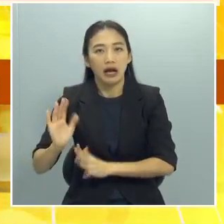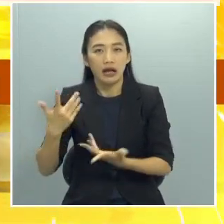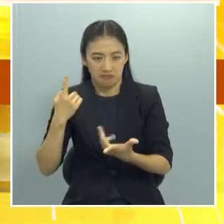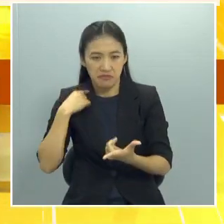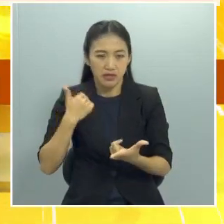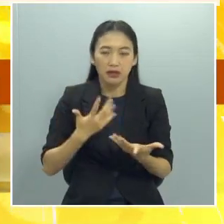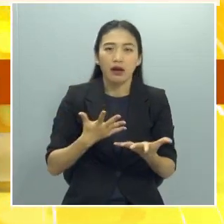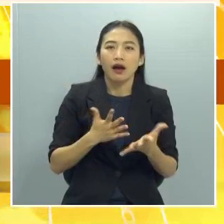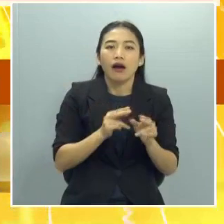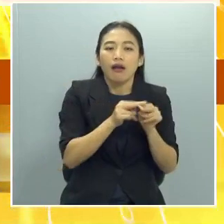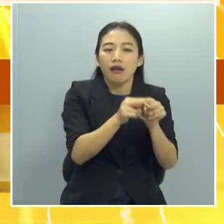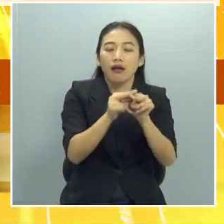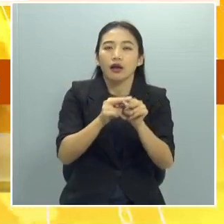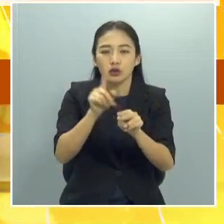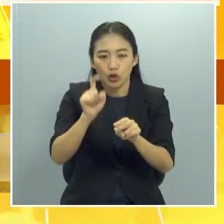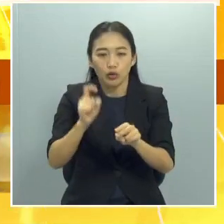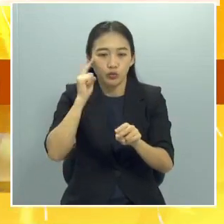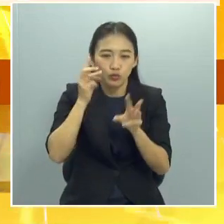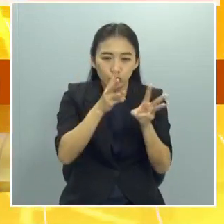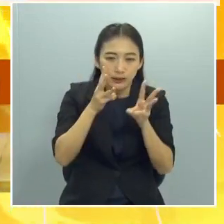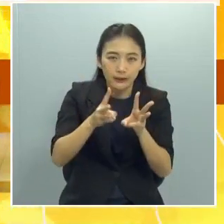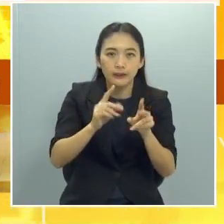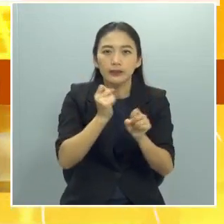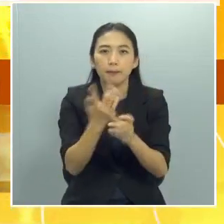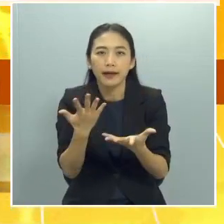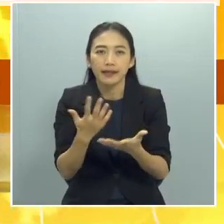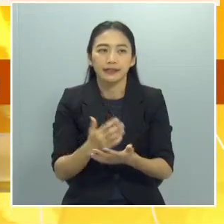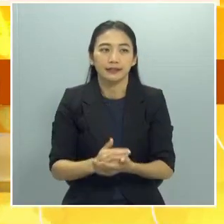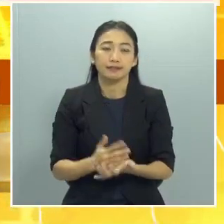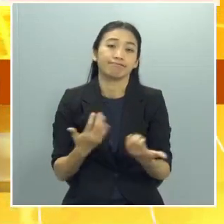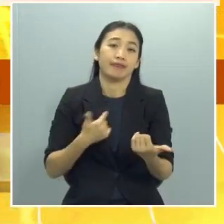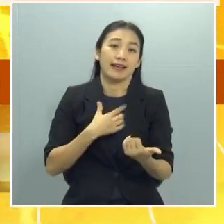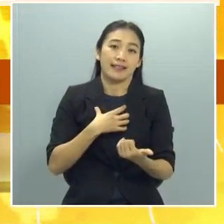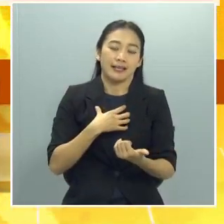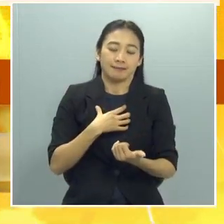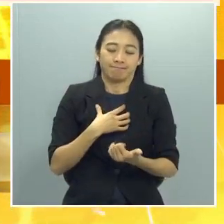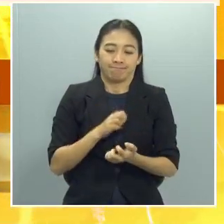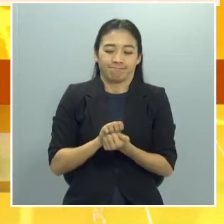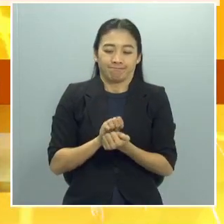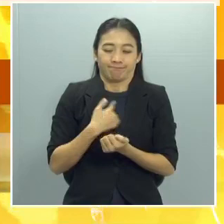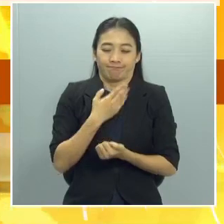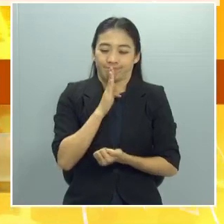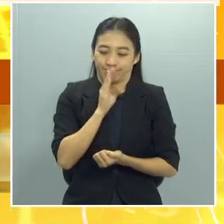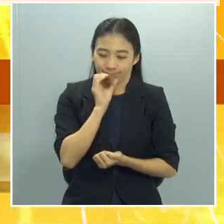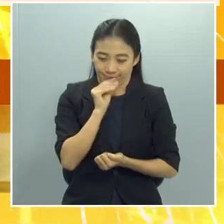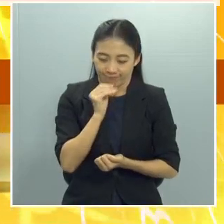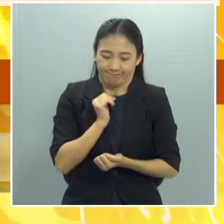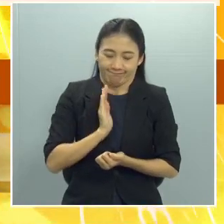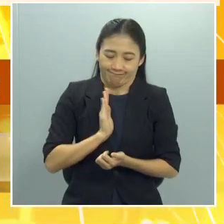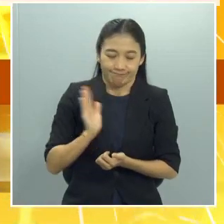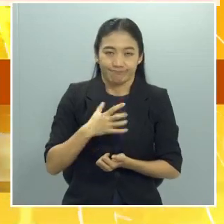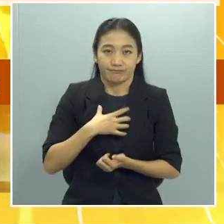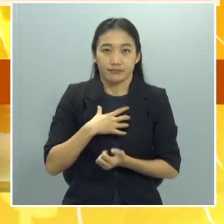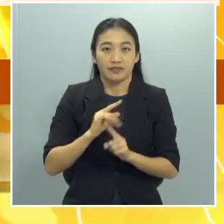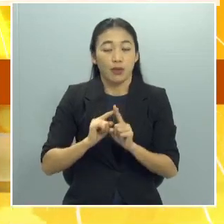คุณเสกเจ้าคนใช้คำว่าอยากจะกัดฟันขอบคุณคุณณัฐวุฒิค่ะที่กล้าออกมาวิจารณ์เรื่องนี้นะคะแต่